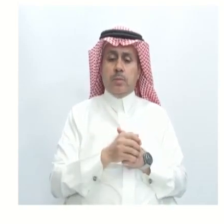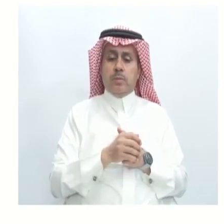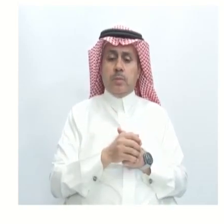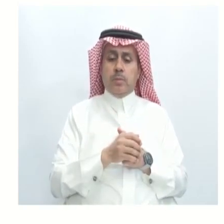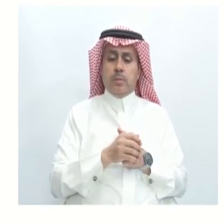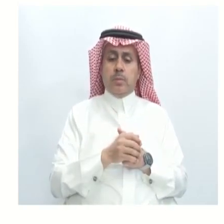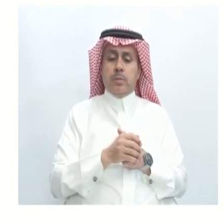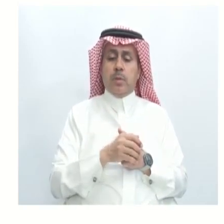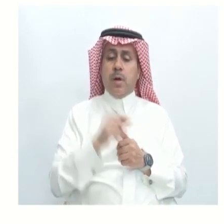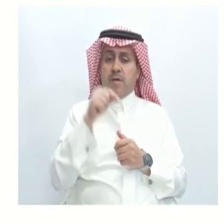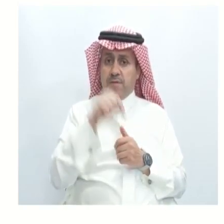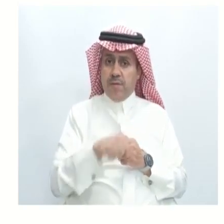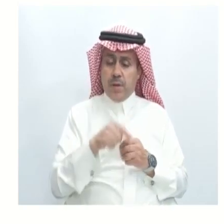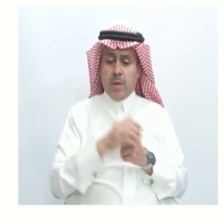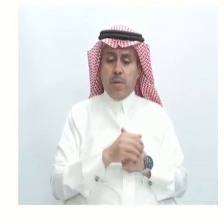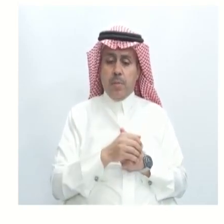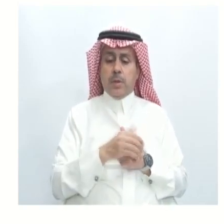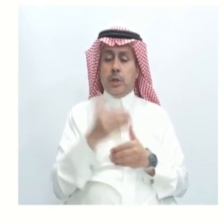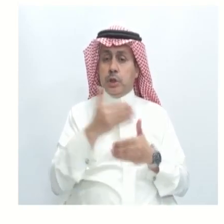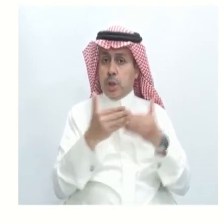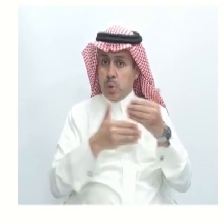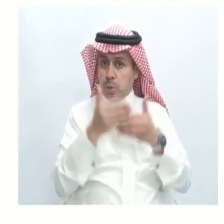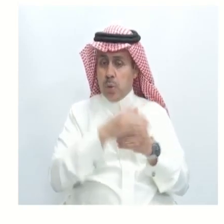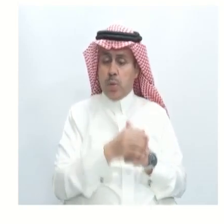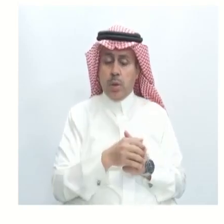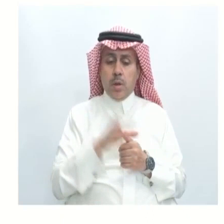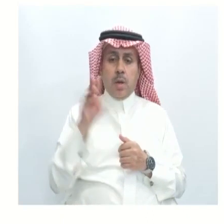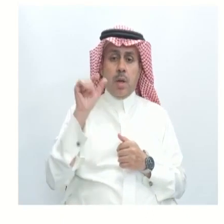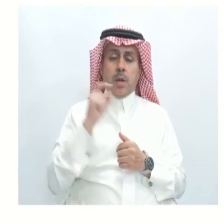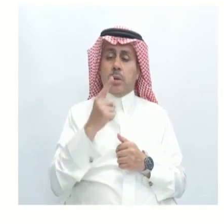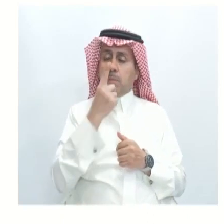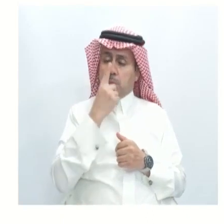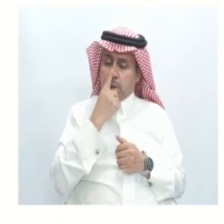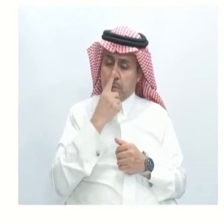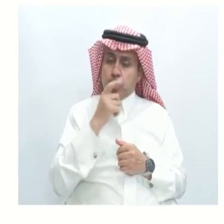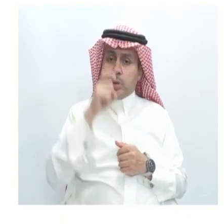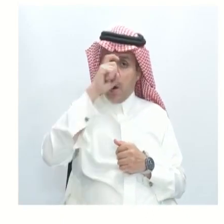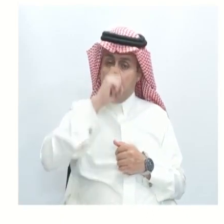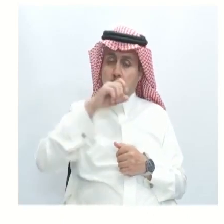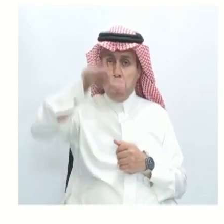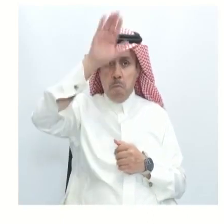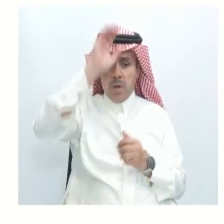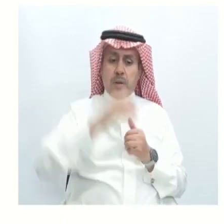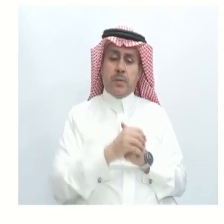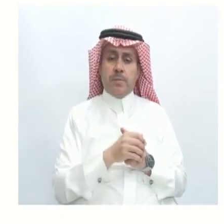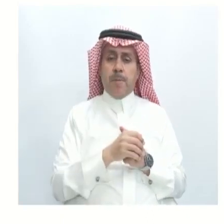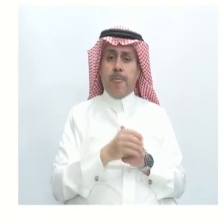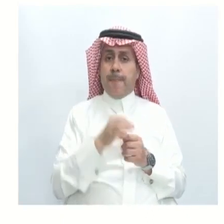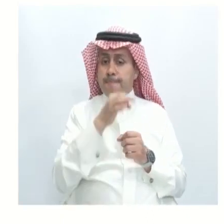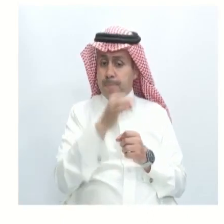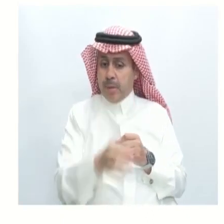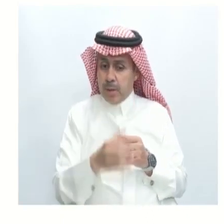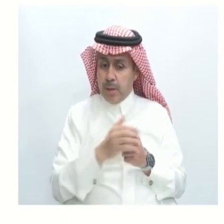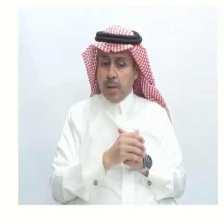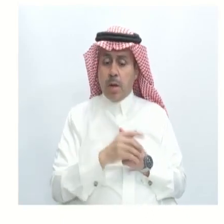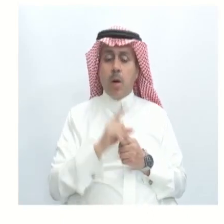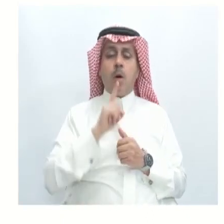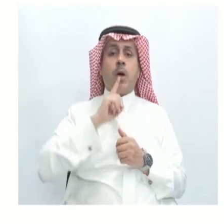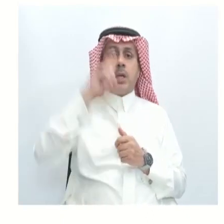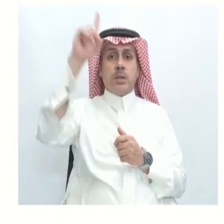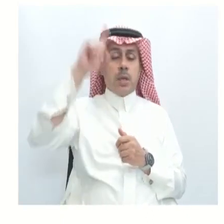ملخص النظام يتضمن نظام تكوين هيئه تسمى هيئه البيئه بموجب امر ملكي مهام مليئه مقرها قسم رئيس